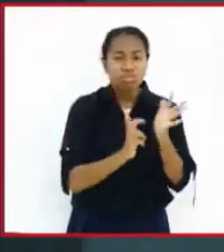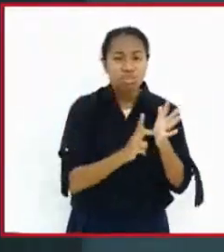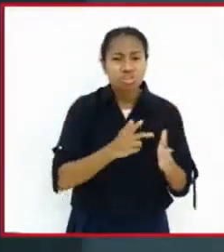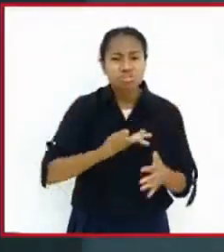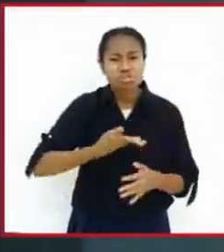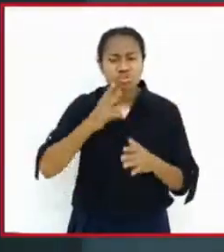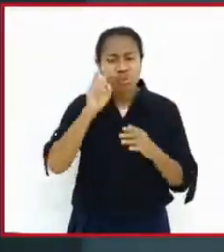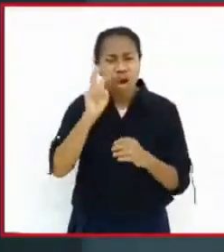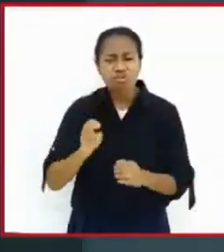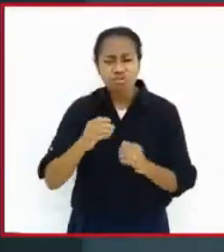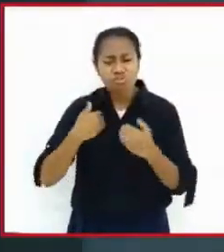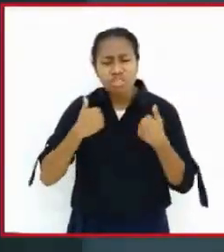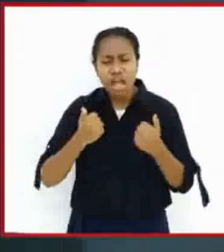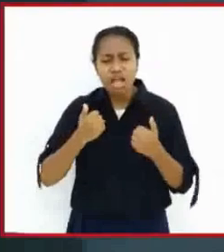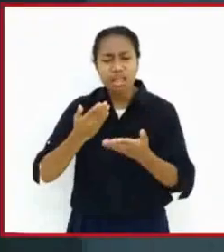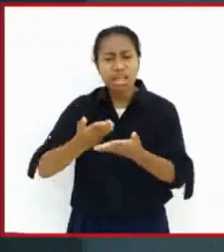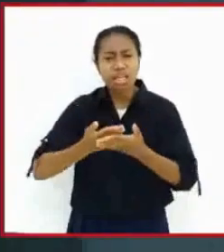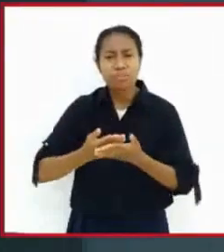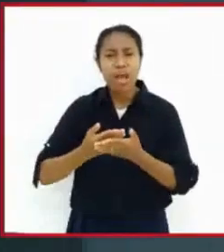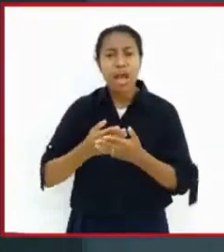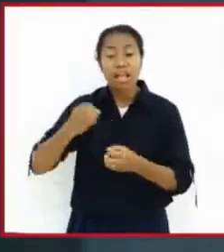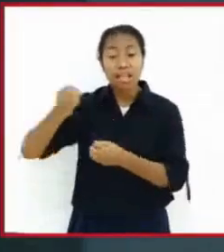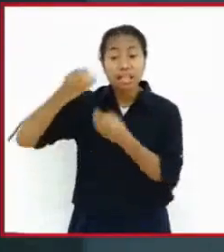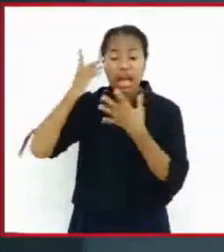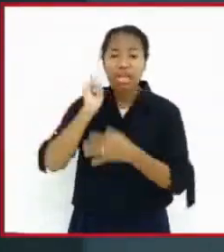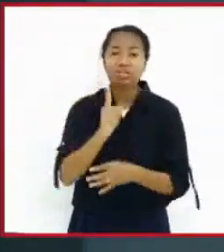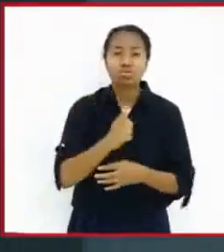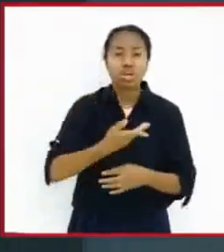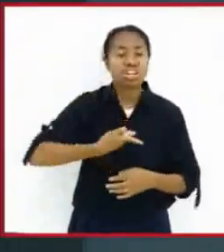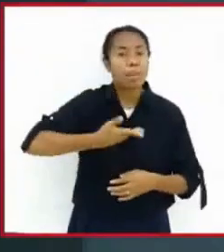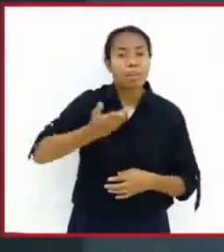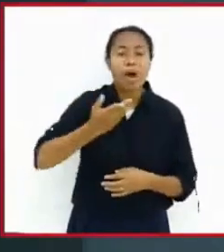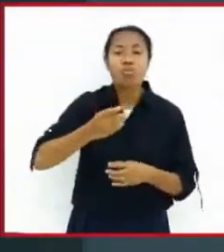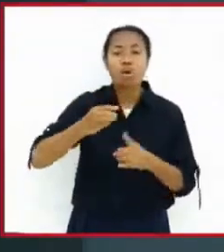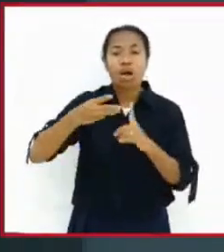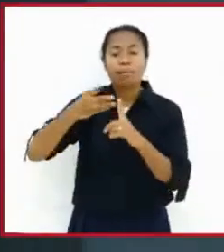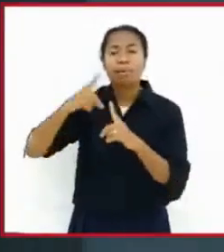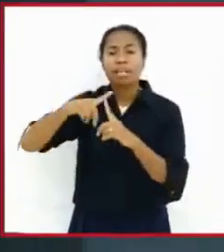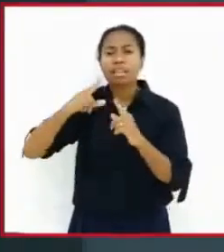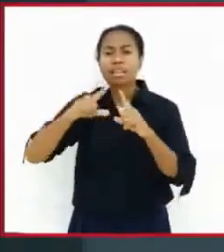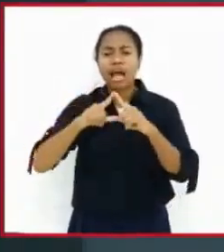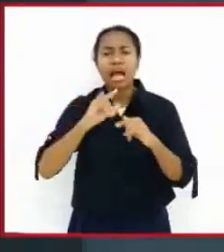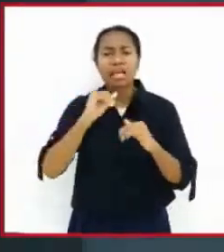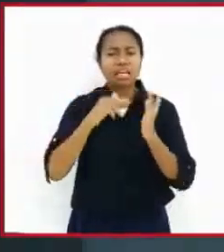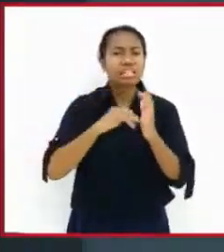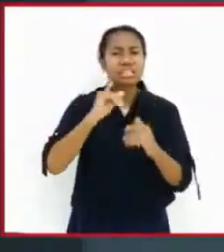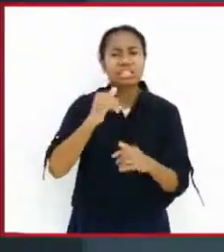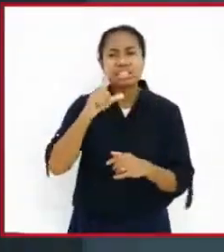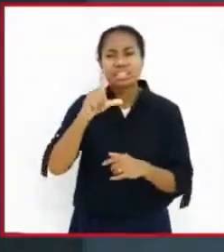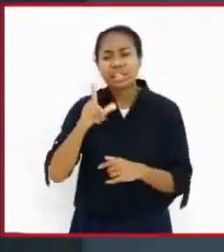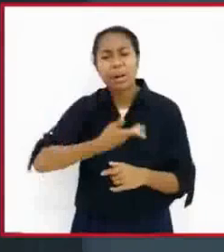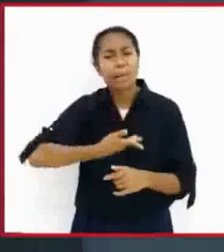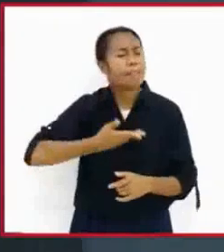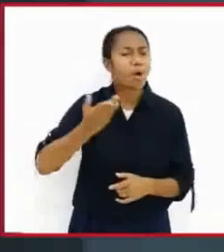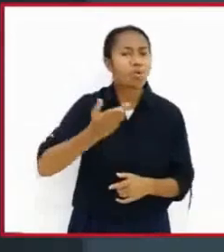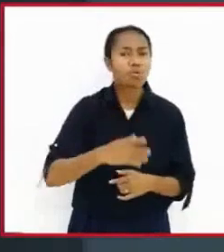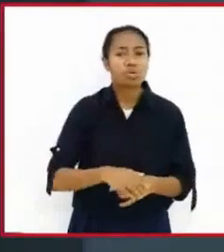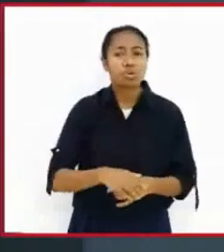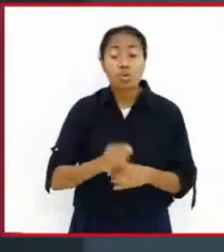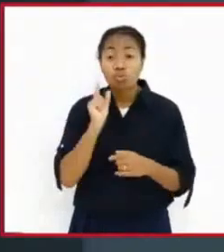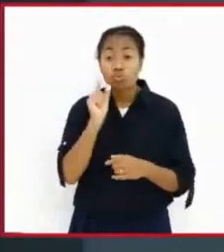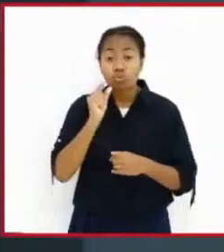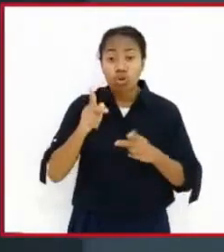harus menerima terang itu maka dia memberitakan Injil dalam setiap kesehatan kesempatan beritakan Injil kepada